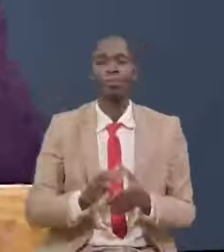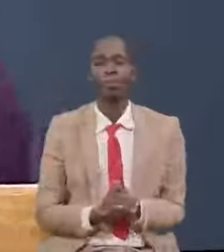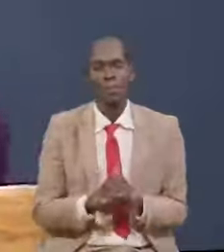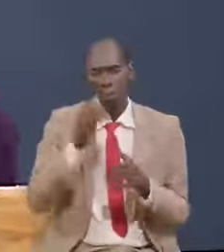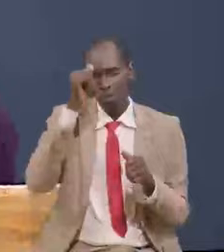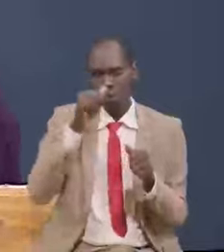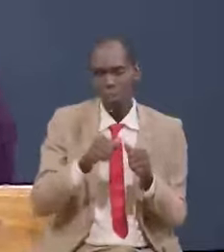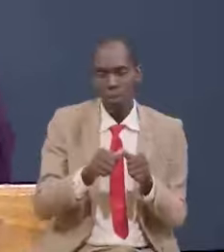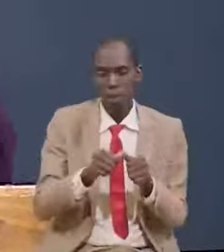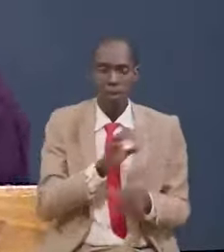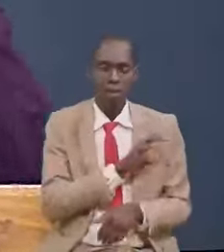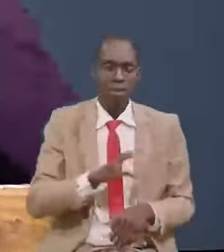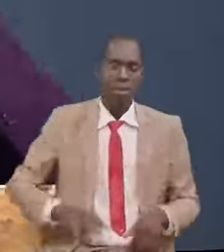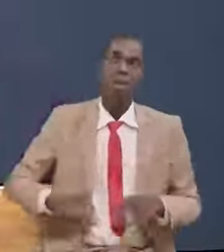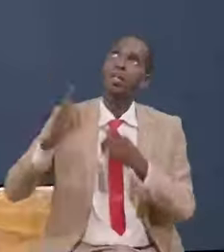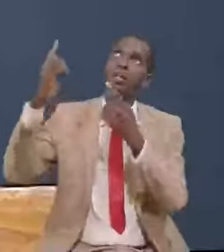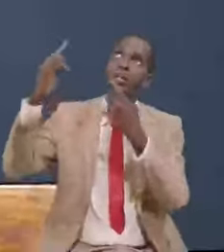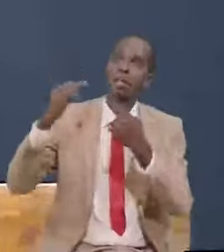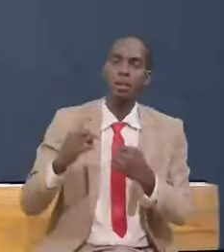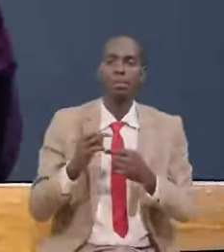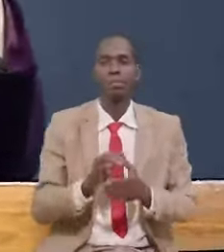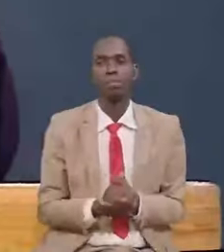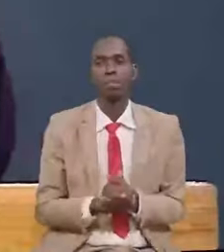Rappelez-vous que Christ est venu.